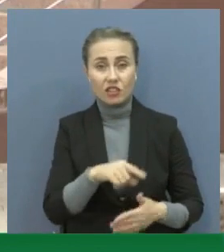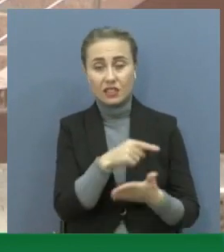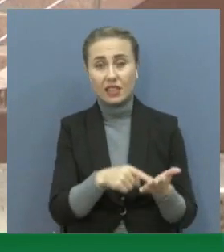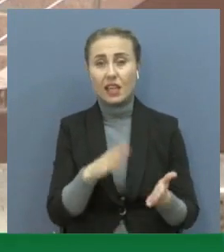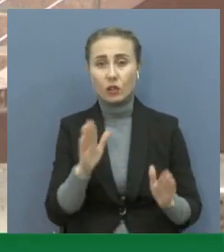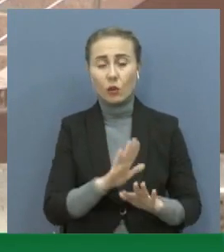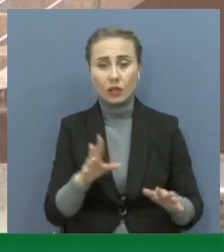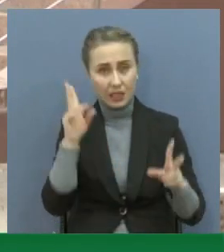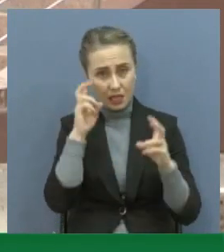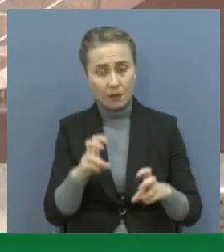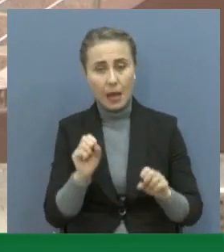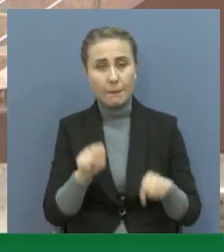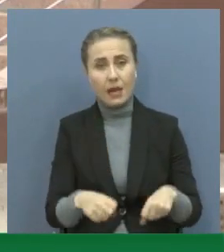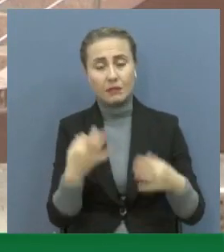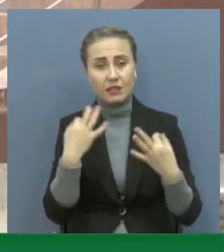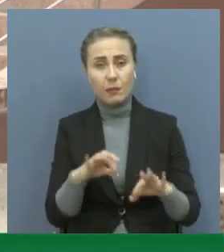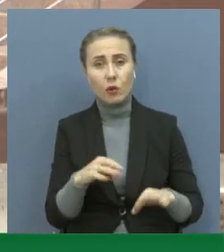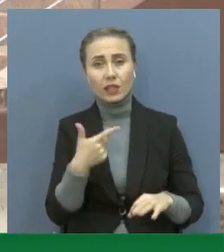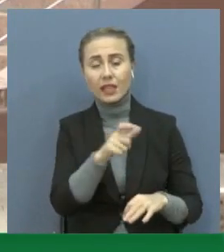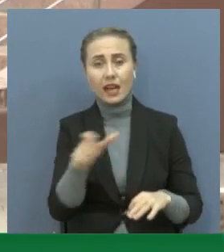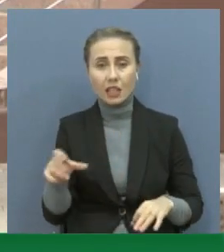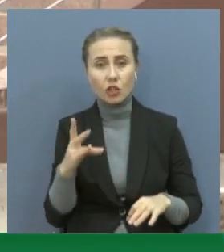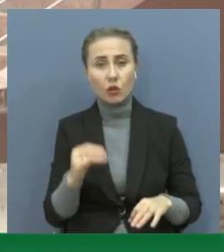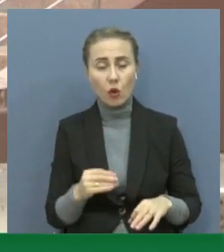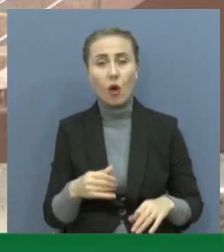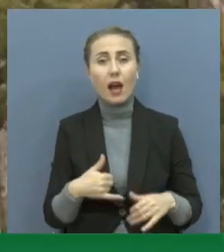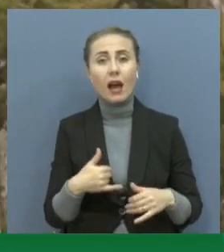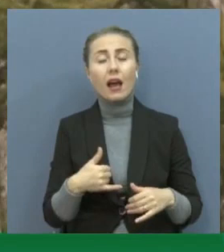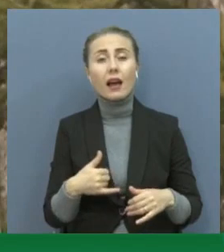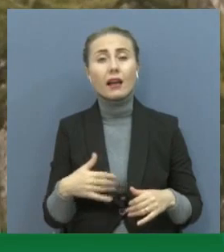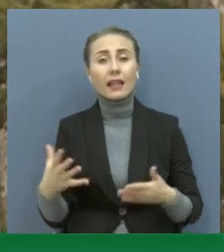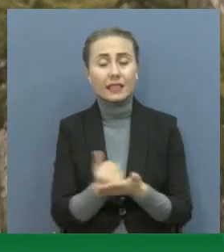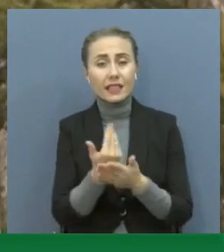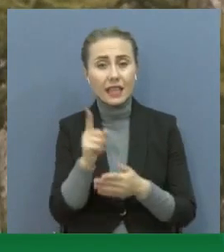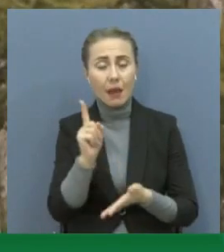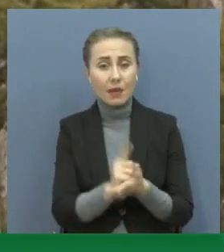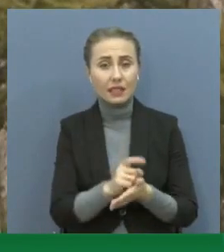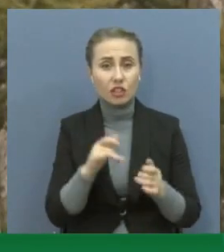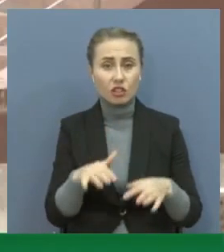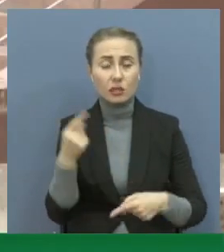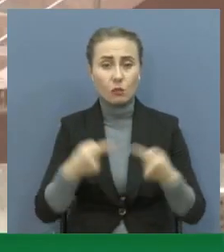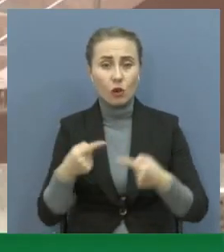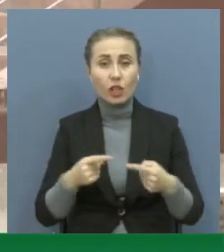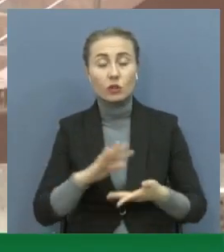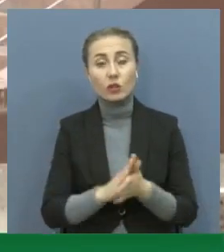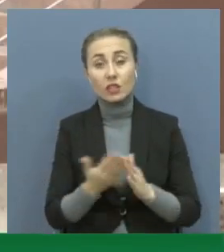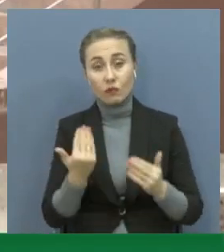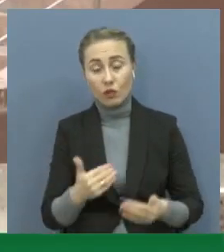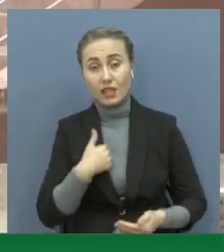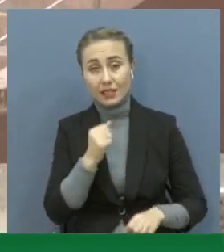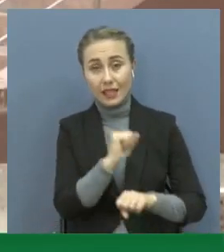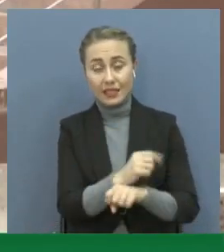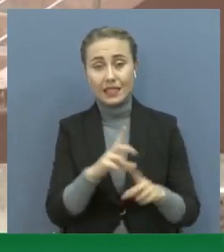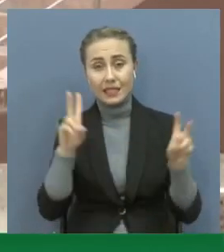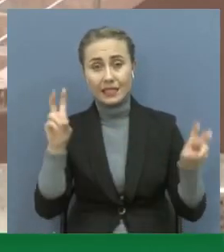только для соблюдения прав и свобод граждан, но и для определения их обязанностей и решения спорных ситуаций. Сегодня мы бы хотели остановиться